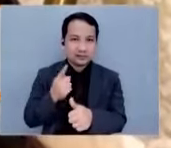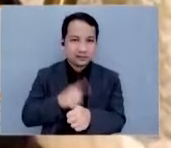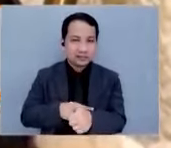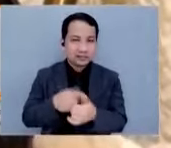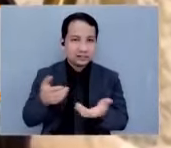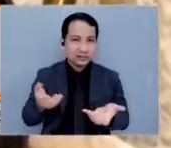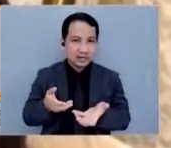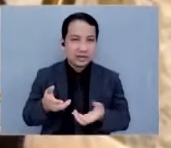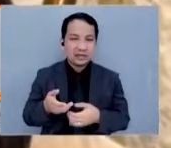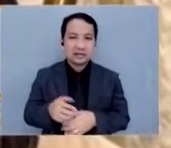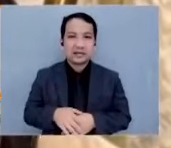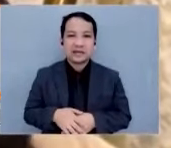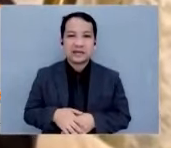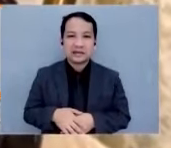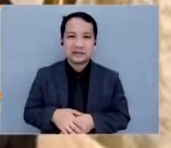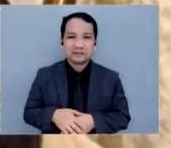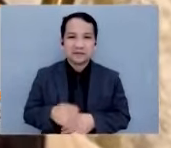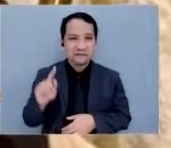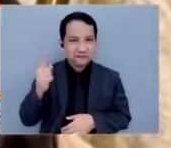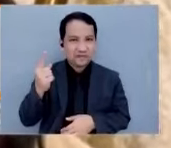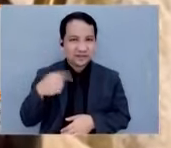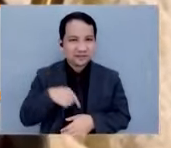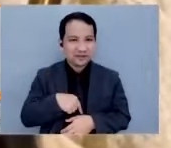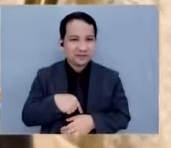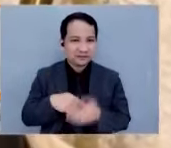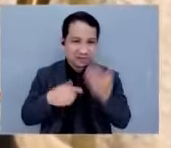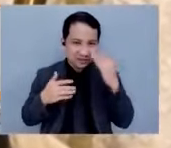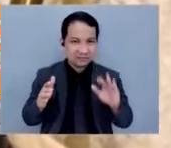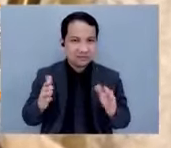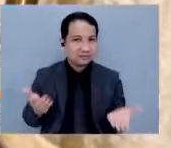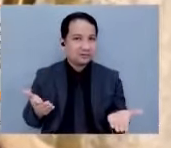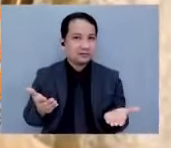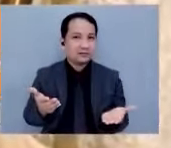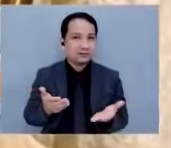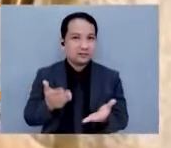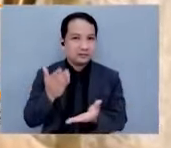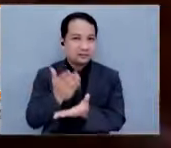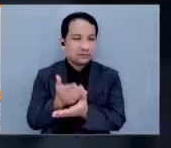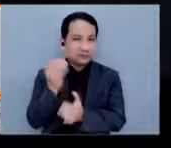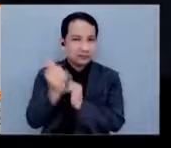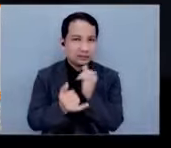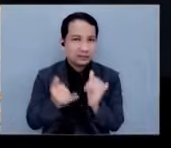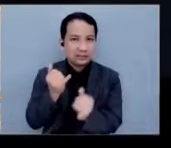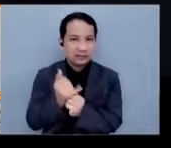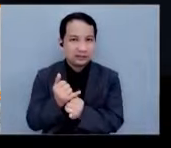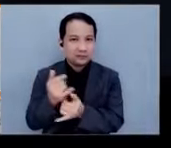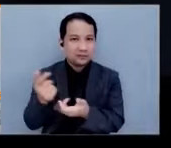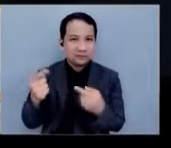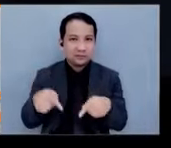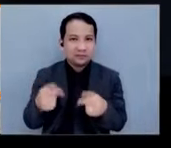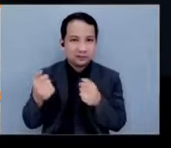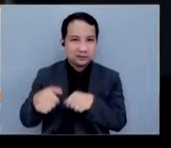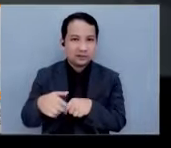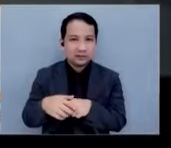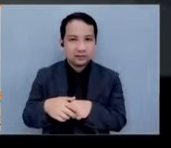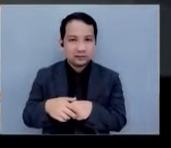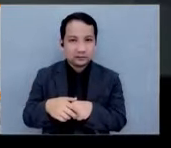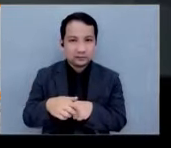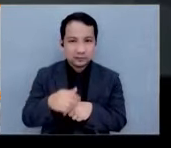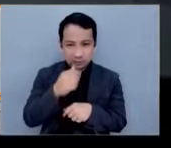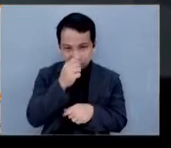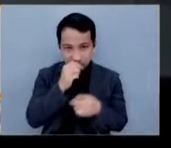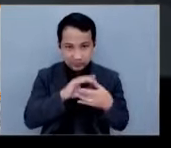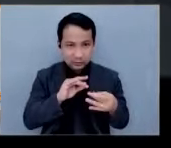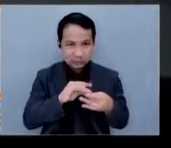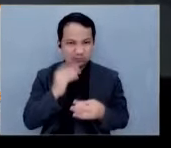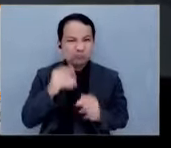and I didn't know, like, I've never been to an international event like this. Kwento nila! Excited silang